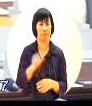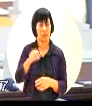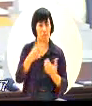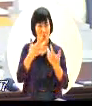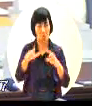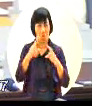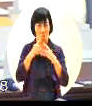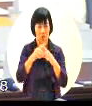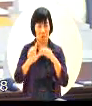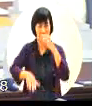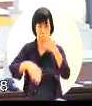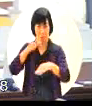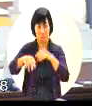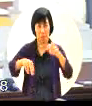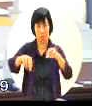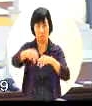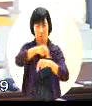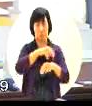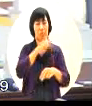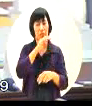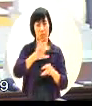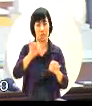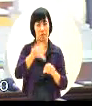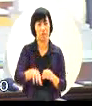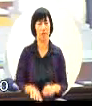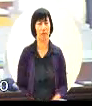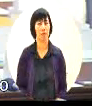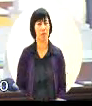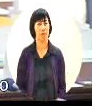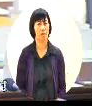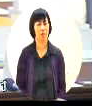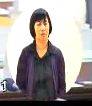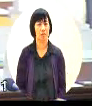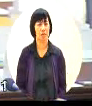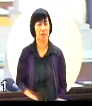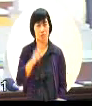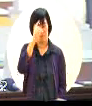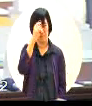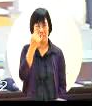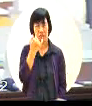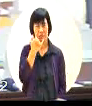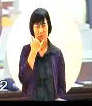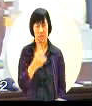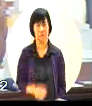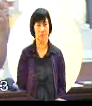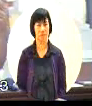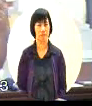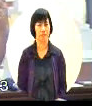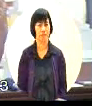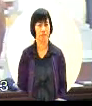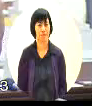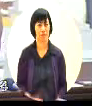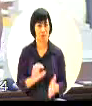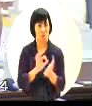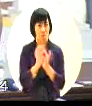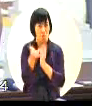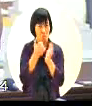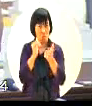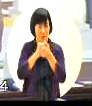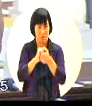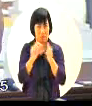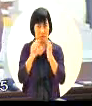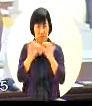吞带的所在，拢无要紧。啊，我希望讲针对着这个。跟咱刚刚用预定地迄个所